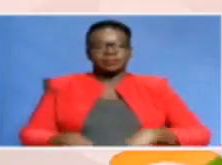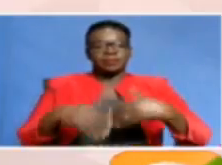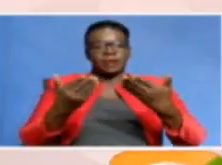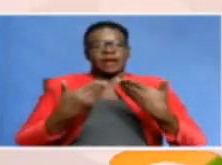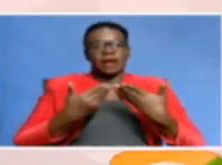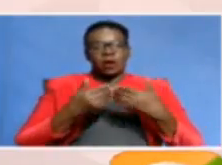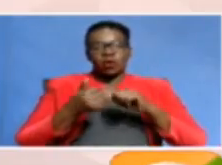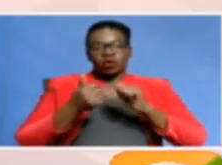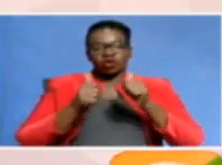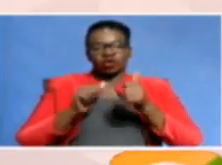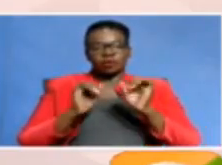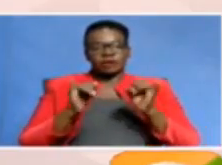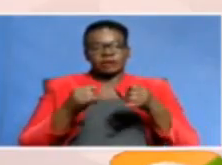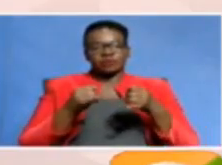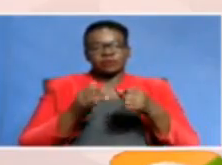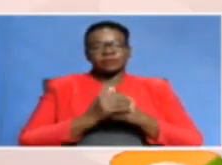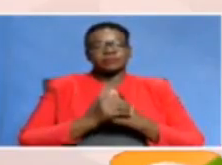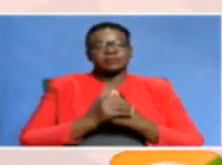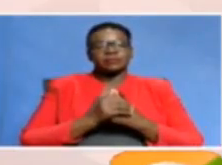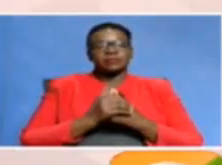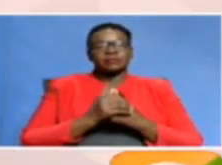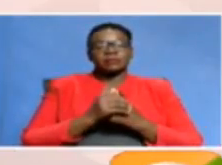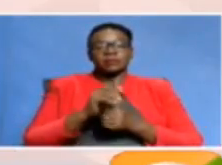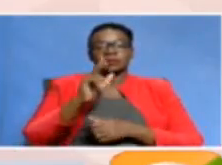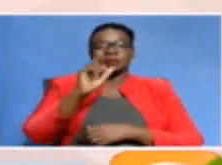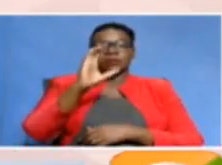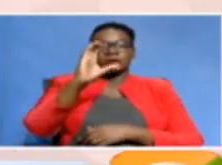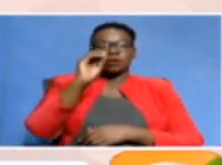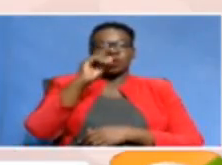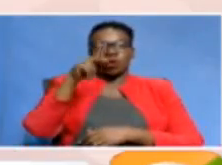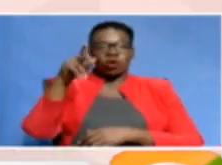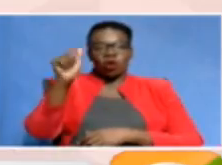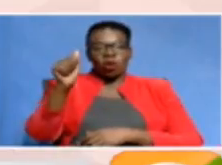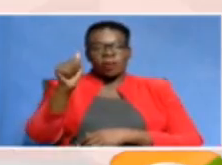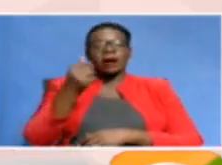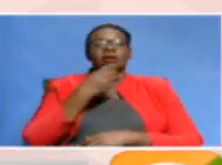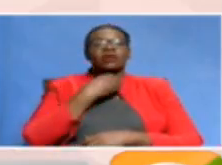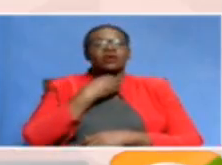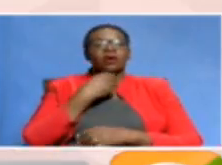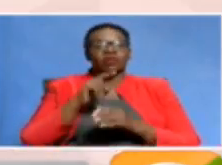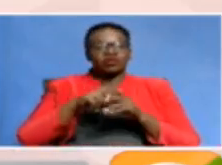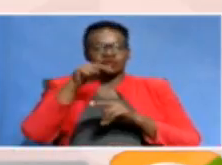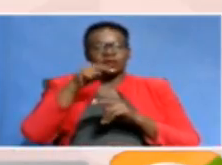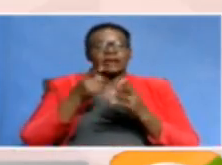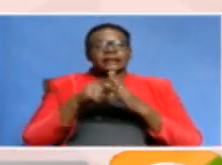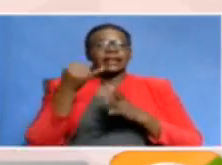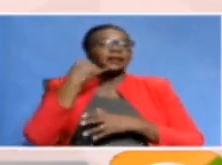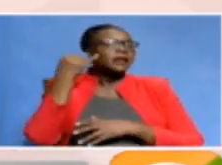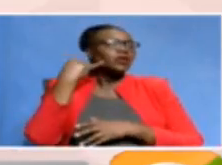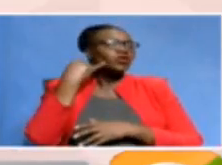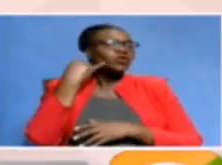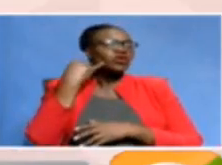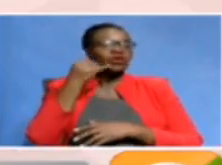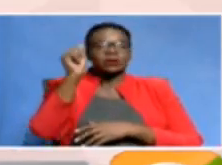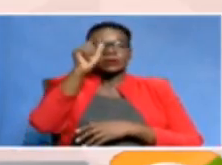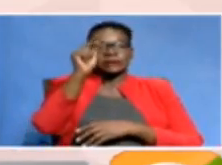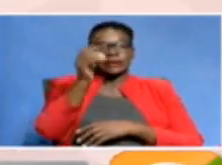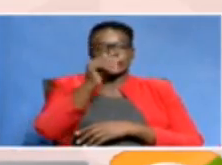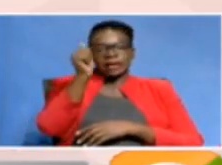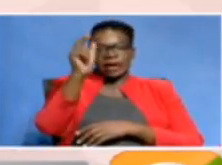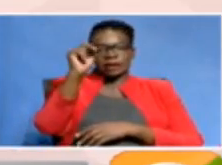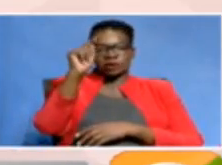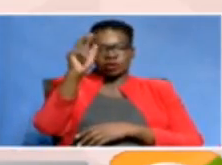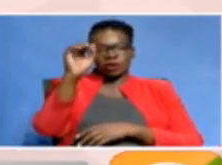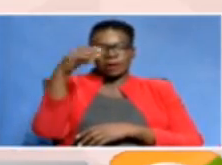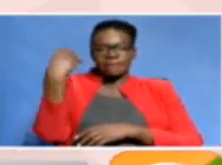Tuko kwenye safu ya michezo ambapo mashindano ya kandanda ya Copa Coca-Cola ya ubingwa barani Afrika yameanza hii leo huko Nakuru. Timu ya St. Anthony kutoka Kenya